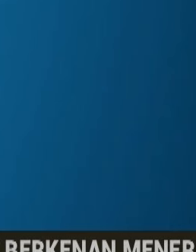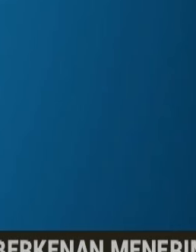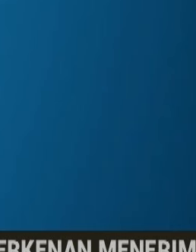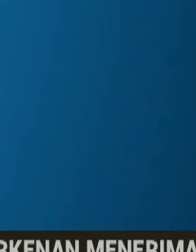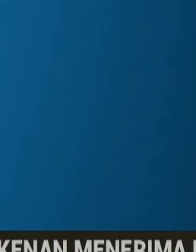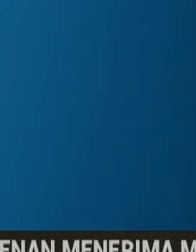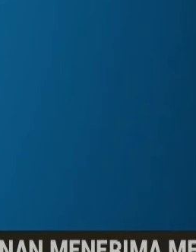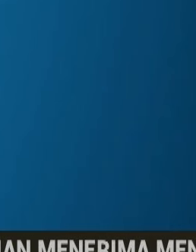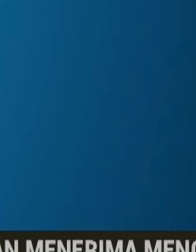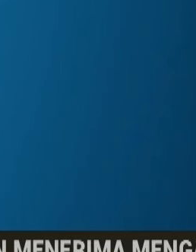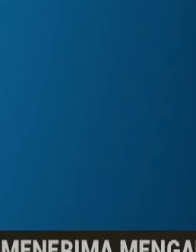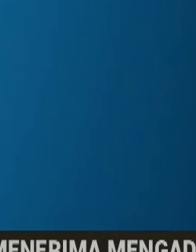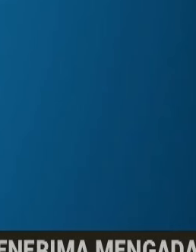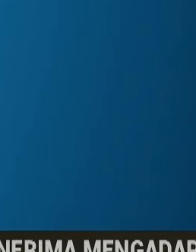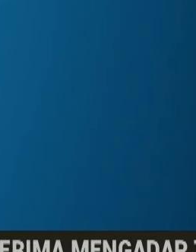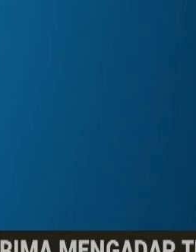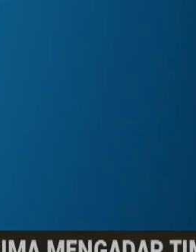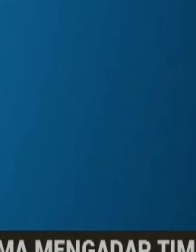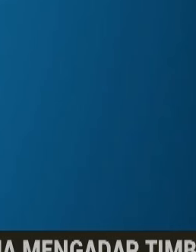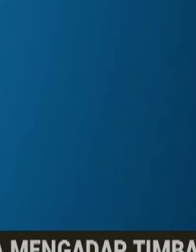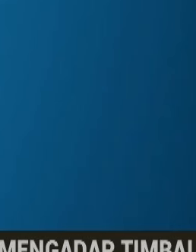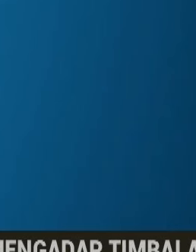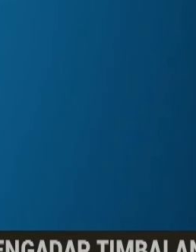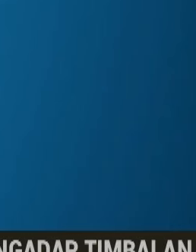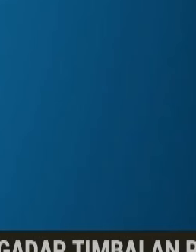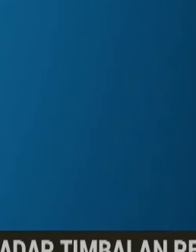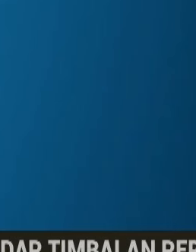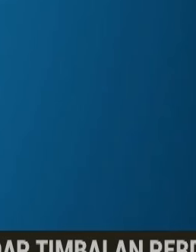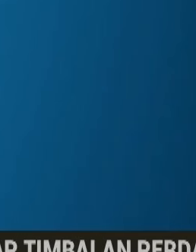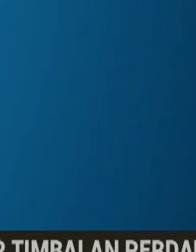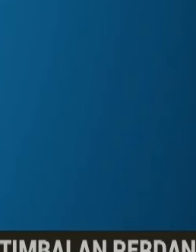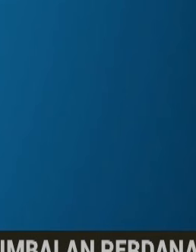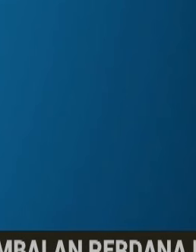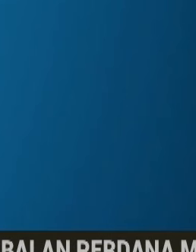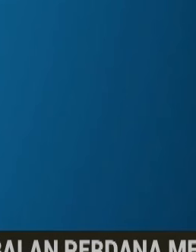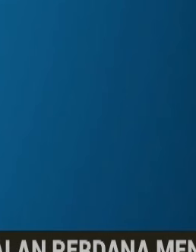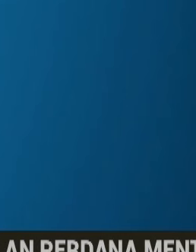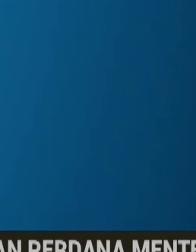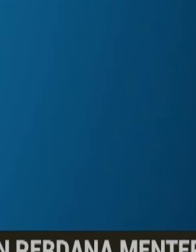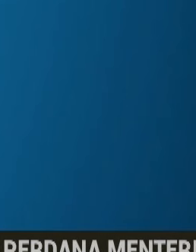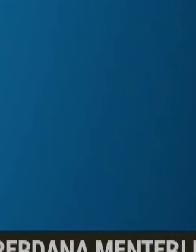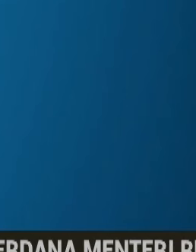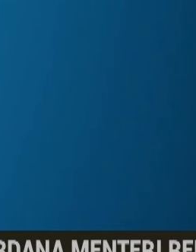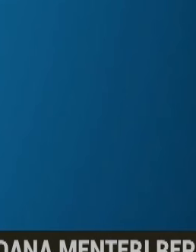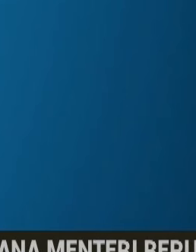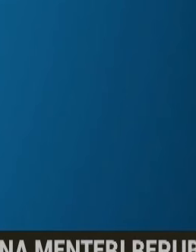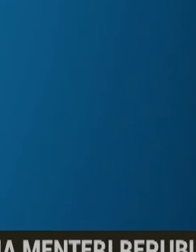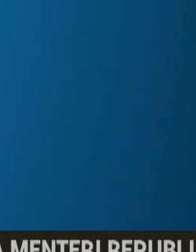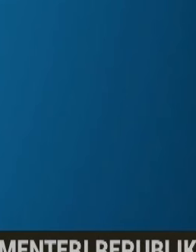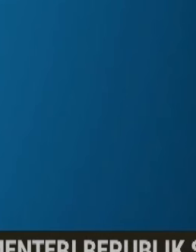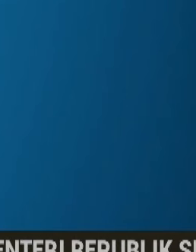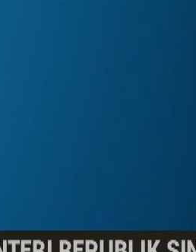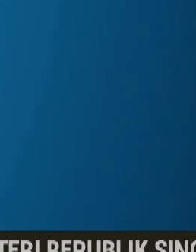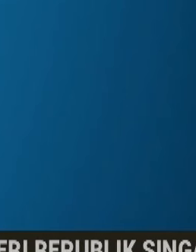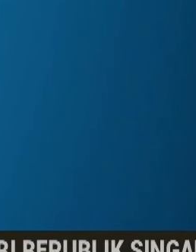Darussalam. JPES ingin memberikan jaminan kepada semua keluarga atau isi rumah terpilih yang mengambil bahagian dalam kajian